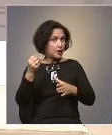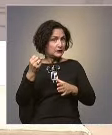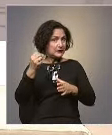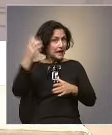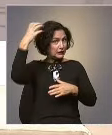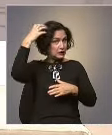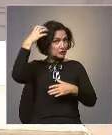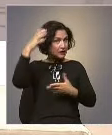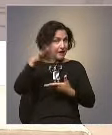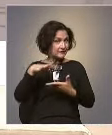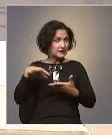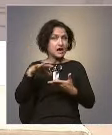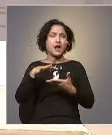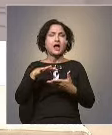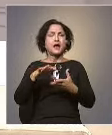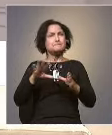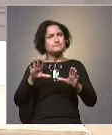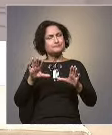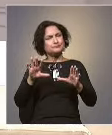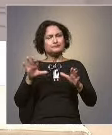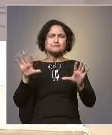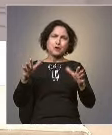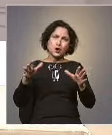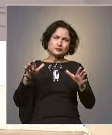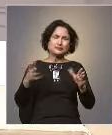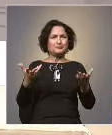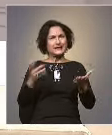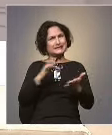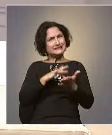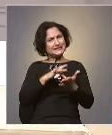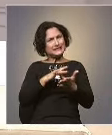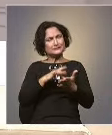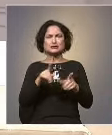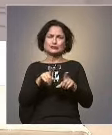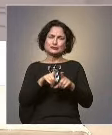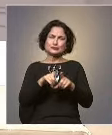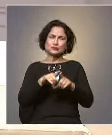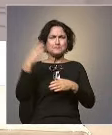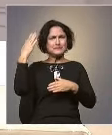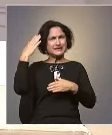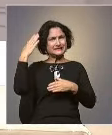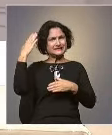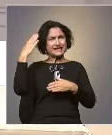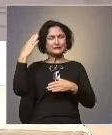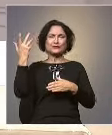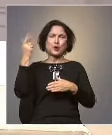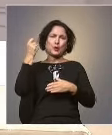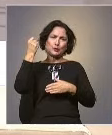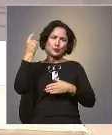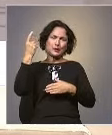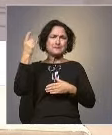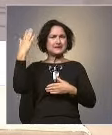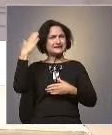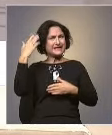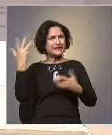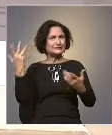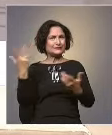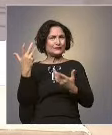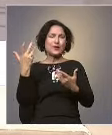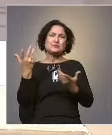Най-вероятно ще бъде централизирано финансирането. Предполагам, че ще участва Министерство на културата, Министерство на образованието, най-вероятно